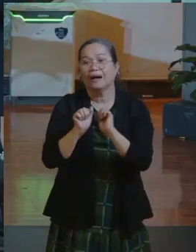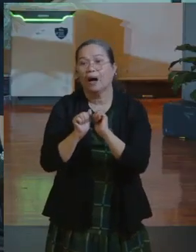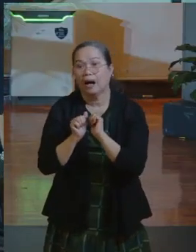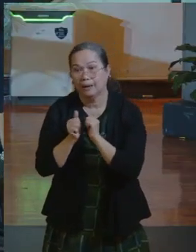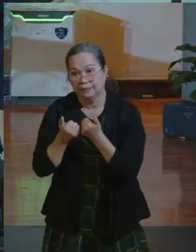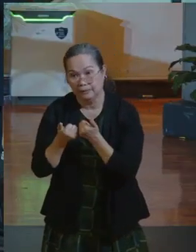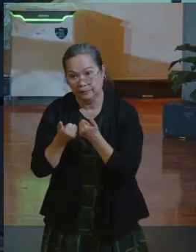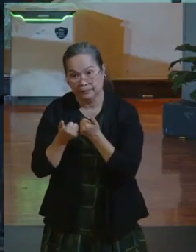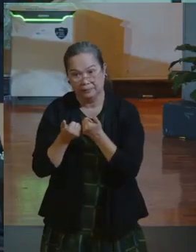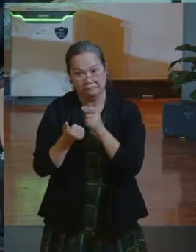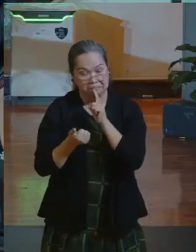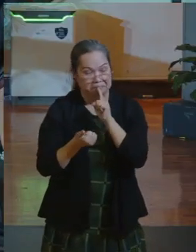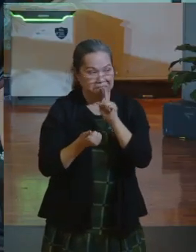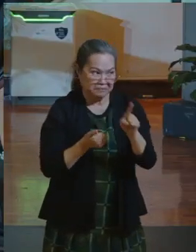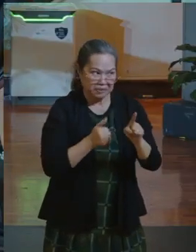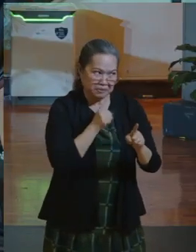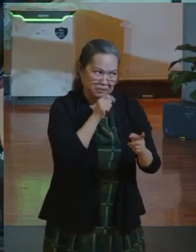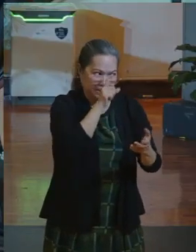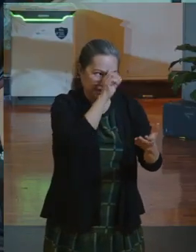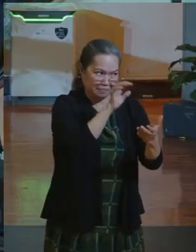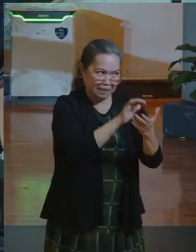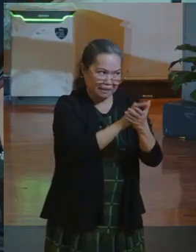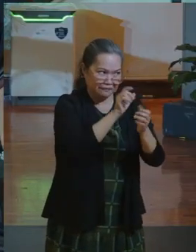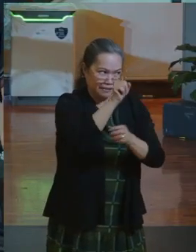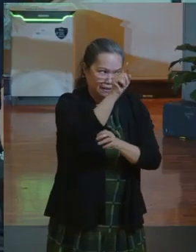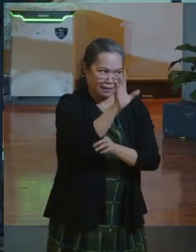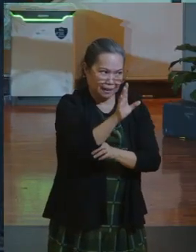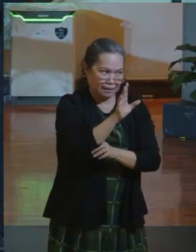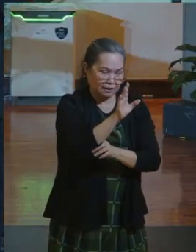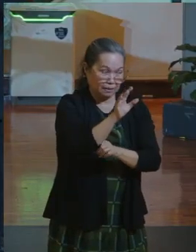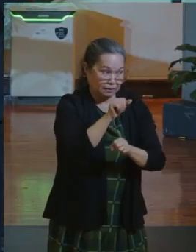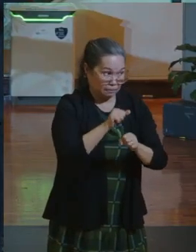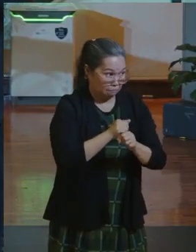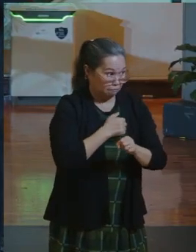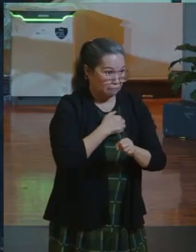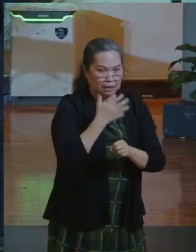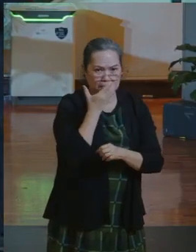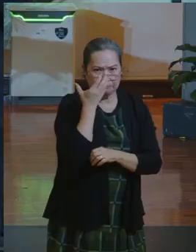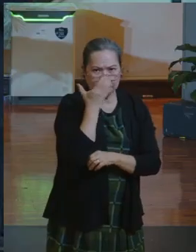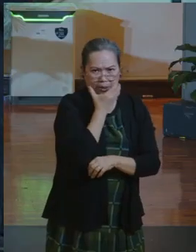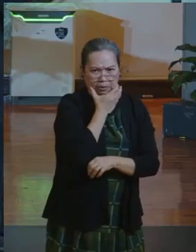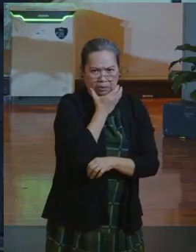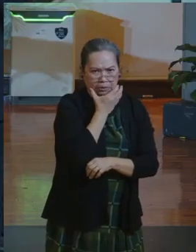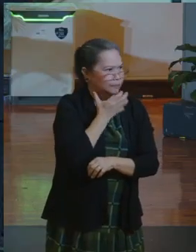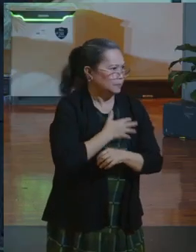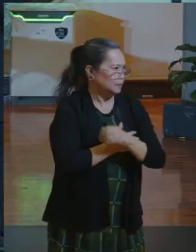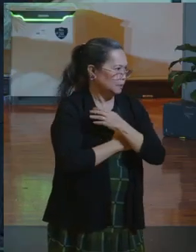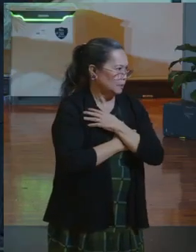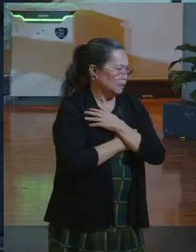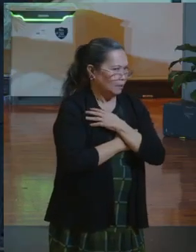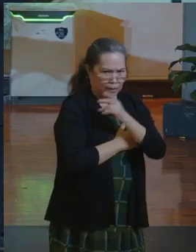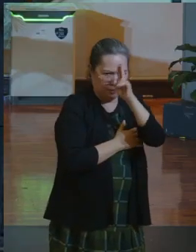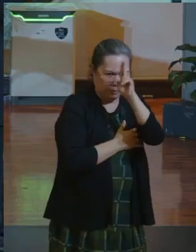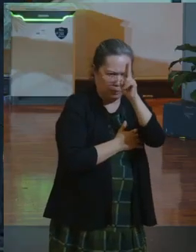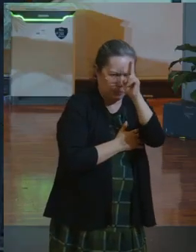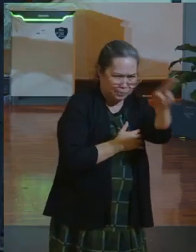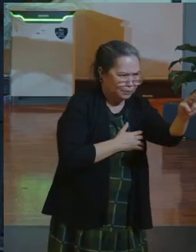fact, hindi siya naniniwala sa Diyos. Kaya lang maganda siya. Guwapo siya.